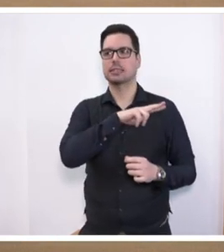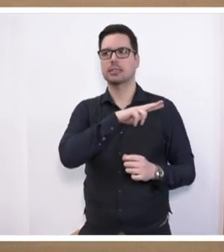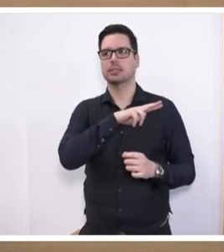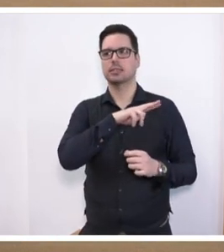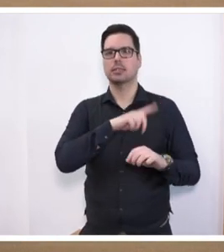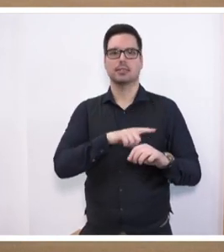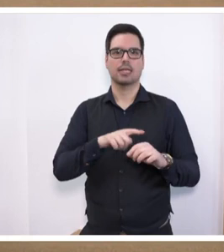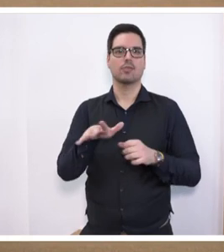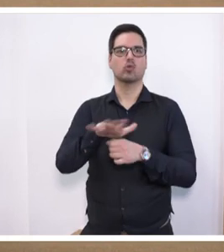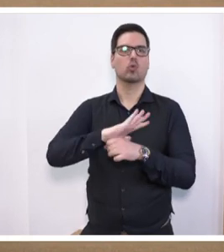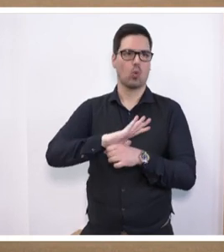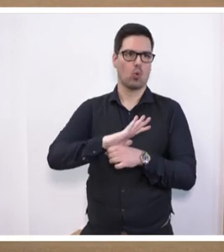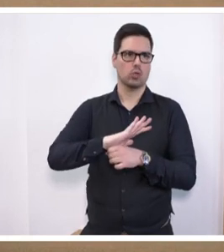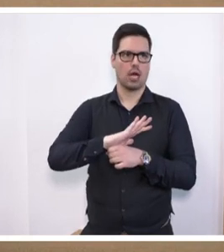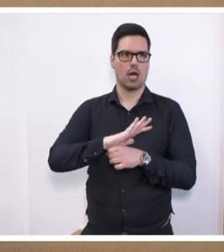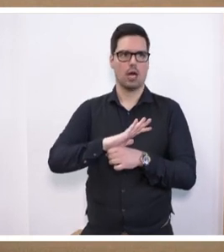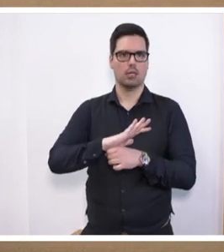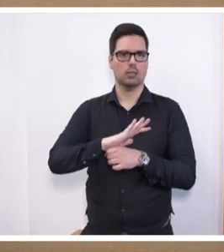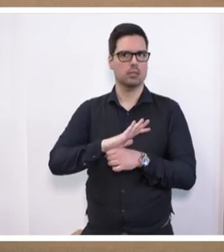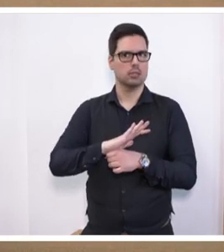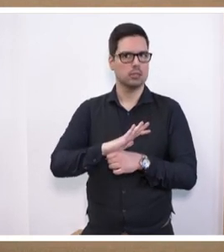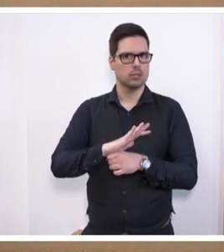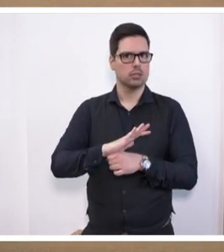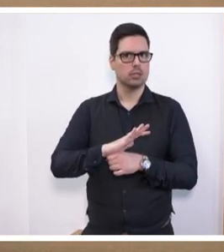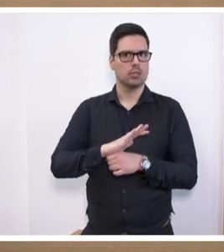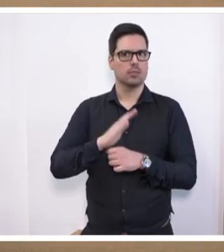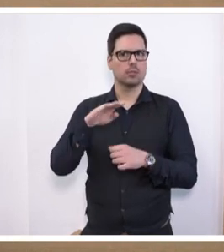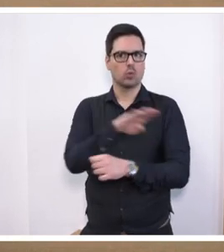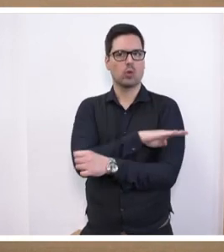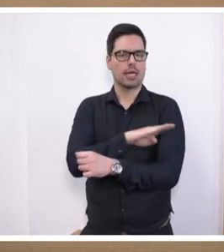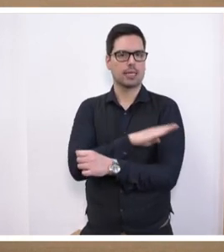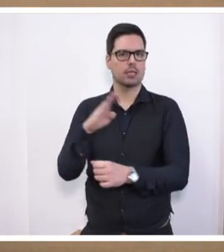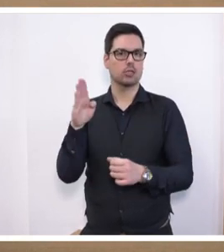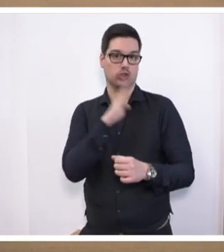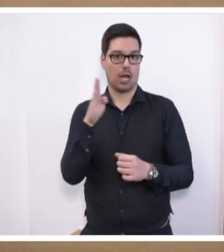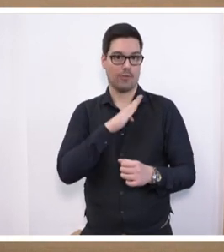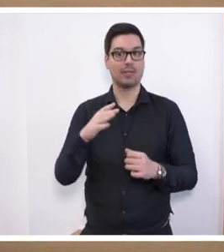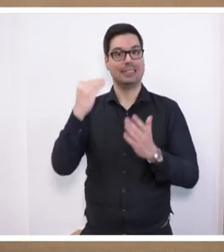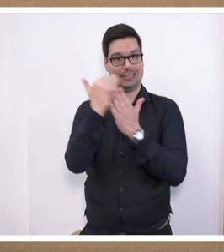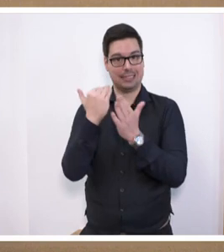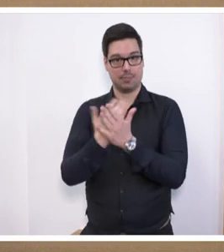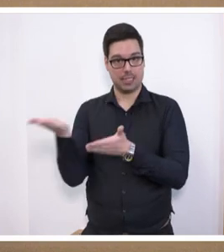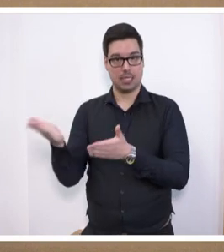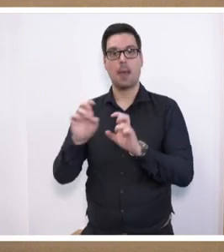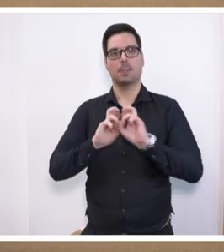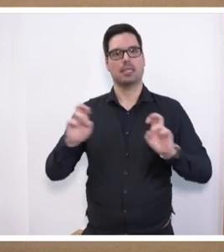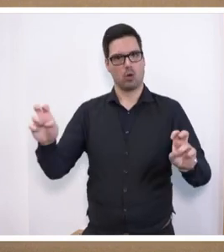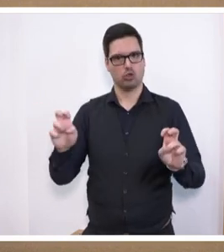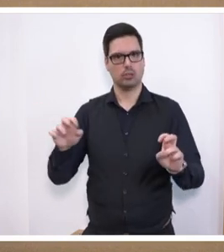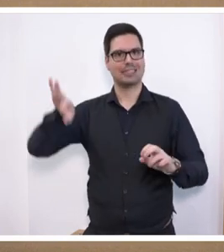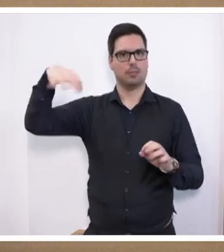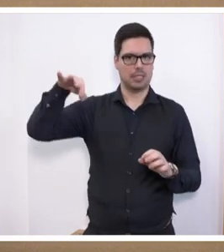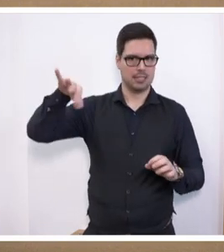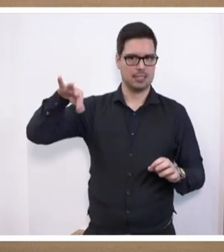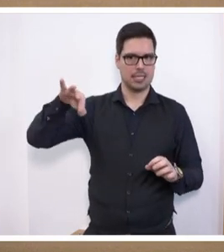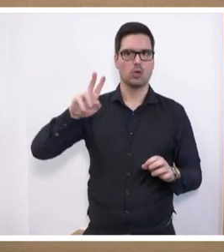Langzeitschäden bei Covid-19. Ich rege dazu an, lieber Kollege Scharf, wir machen einen Termin mit dem Ausschuss, dem Ministerium und